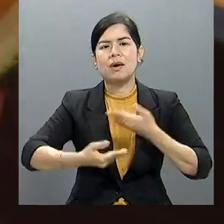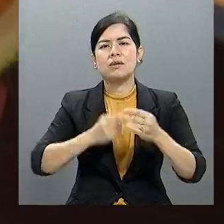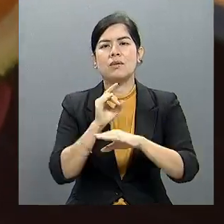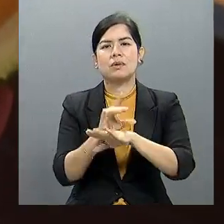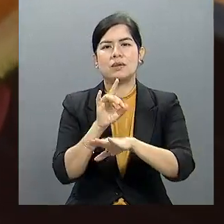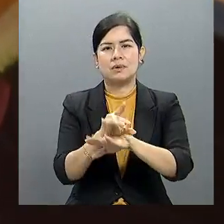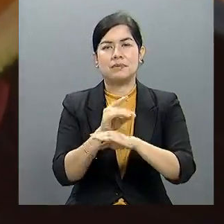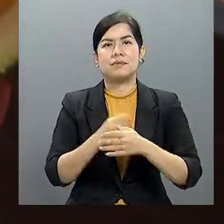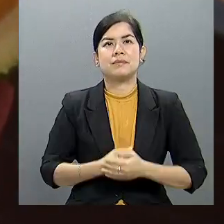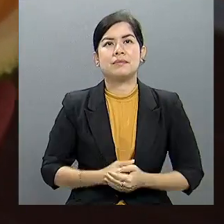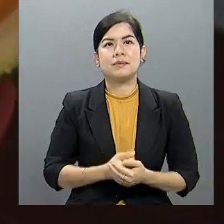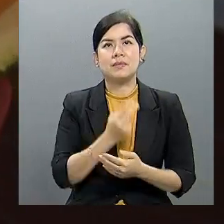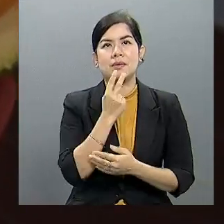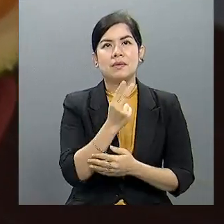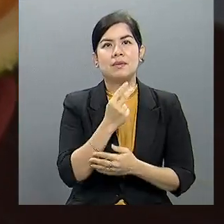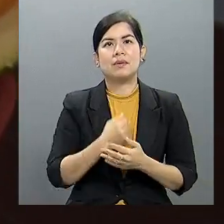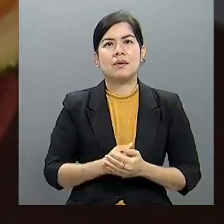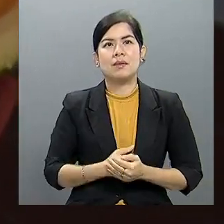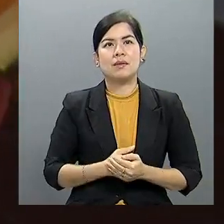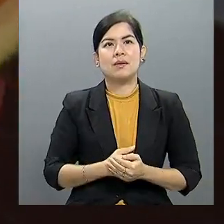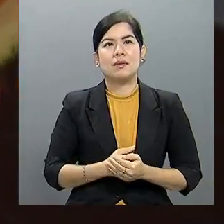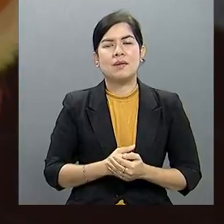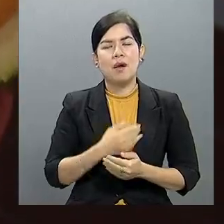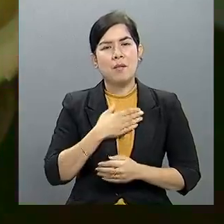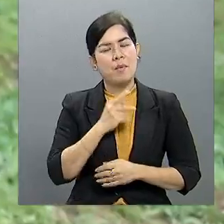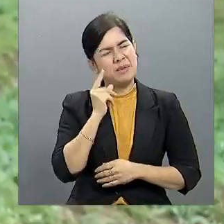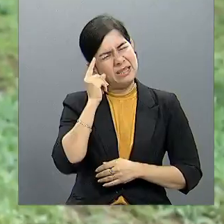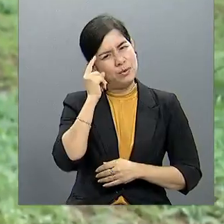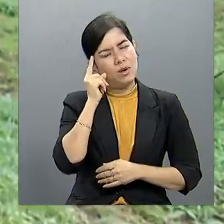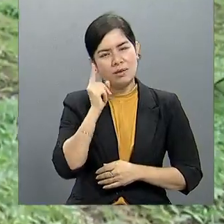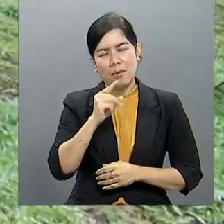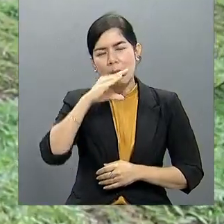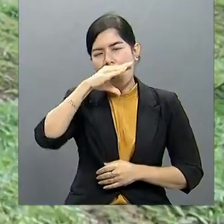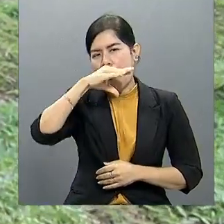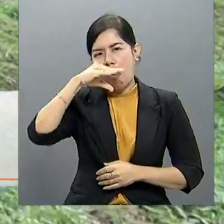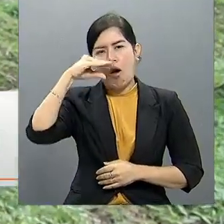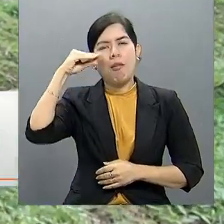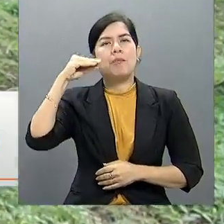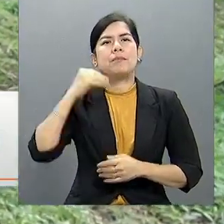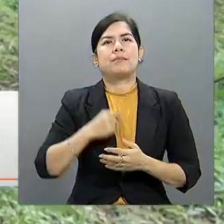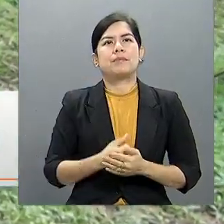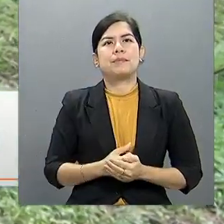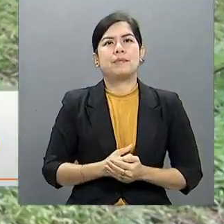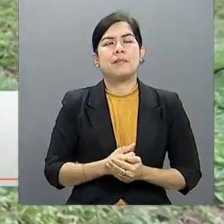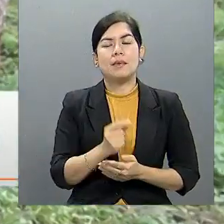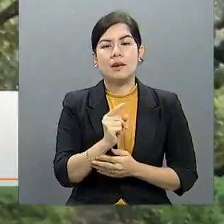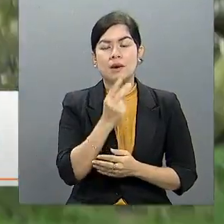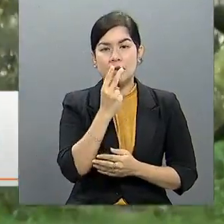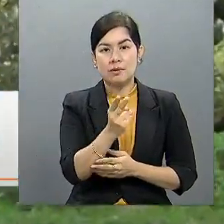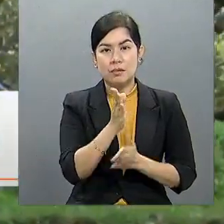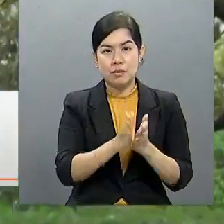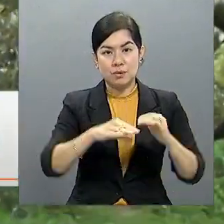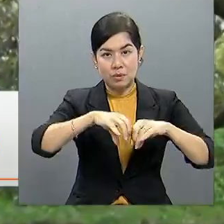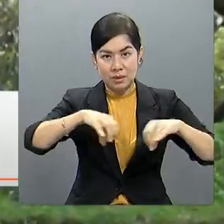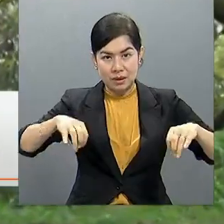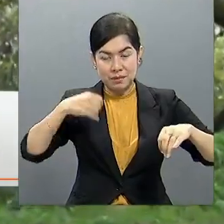ดูสิ ผมมนใจวจะต้องกล่นหอมลดหวแนแแมคเนี่ยทเหอยู่นี้ครับ him, ทุเรียนที่ปลกในที่ราบเชิ